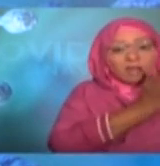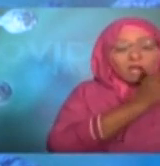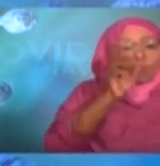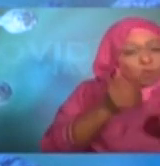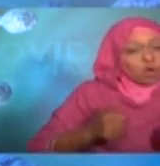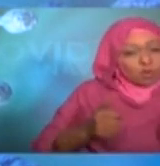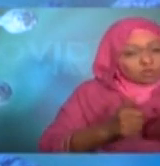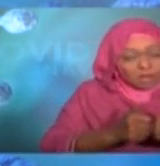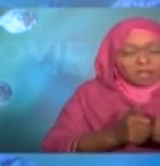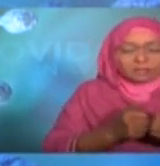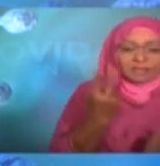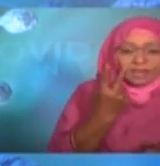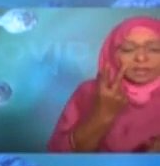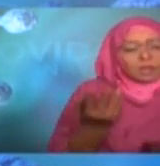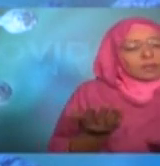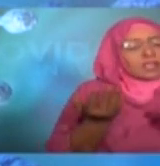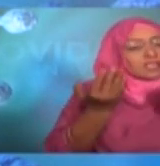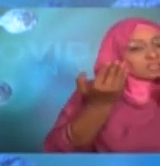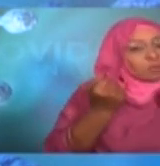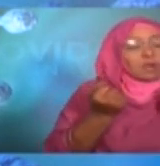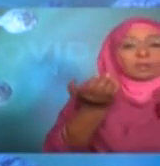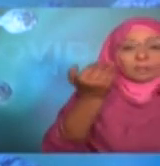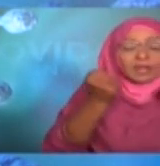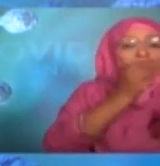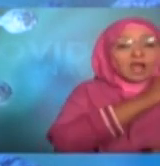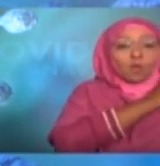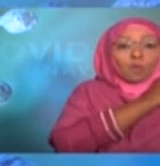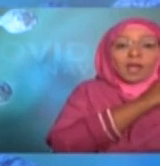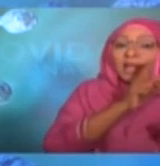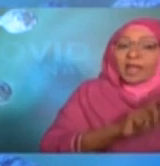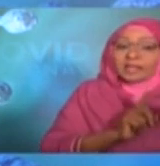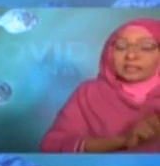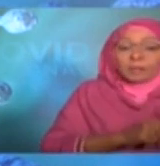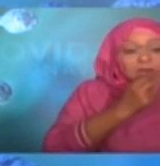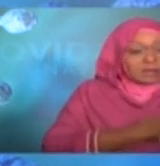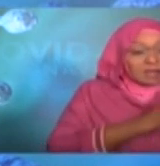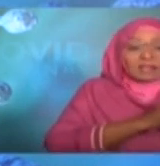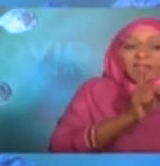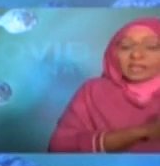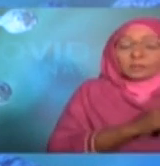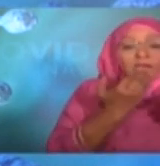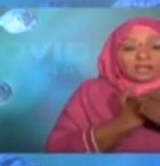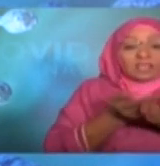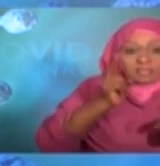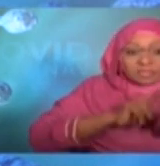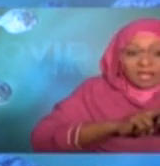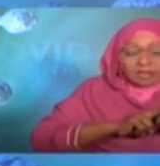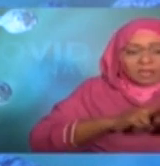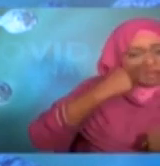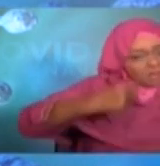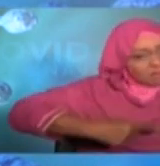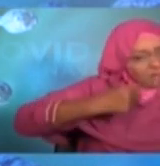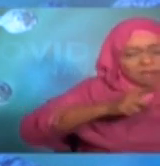بالعزاء، ونتمنى أنه السلطات تتخذ الإجراءات اللازمة حتى لا يتكرر مثل هذا